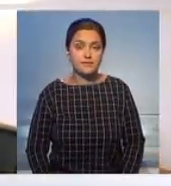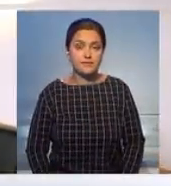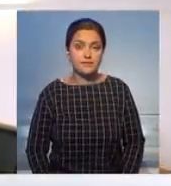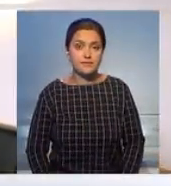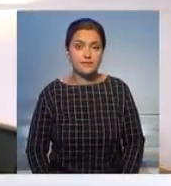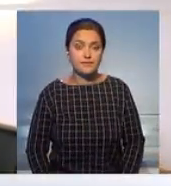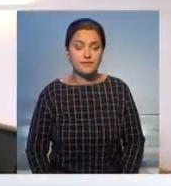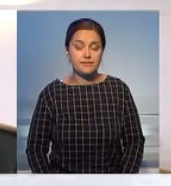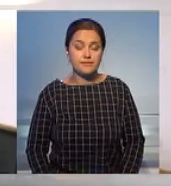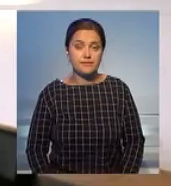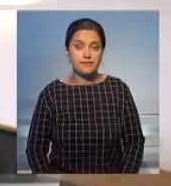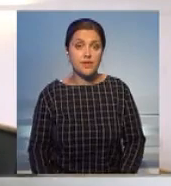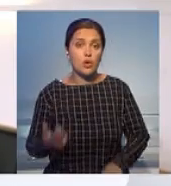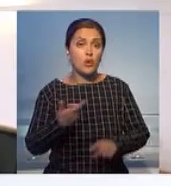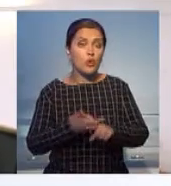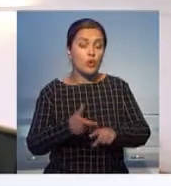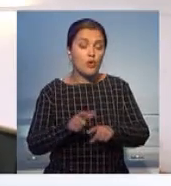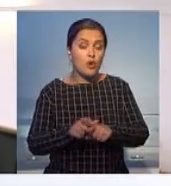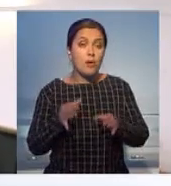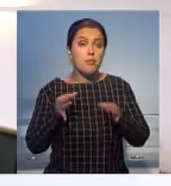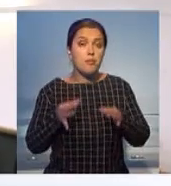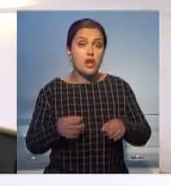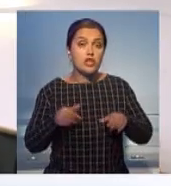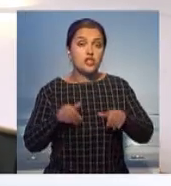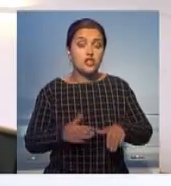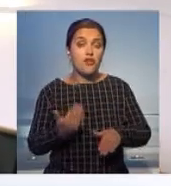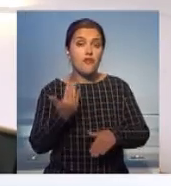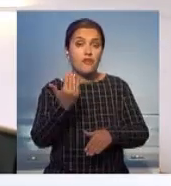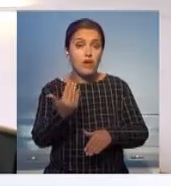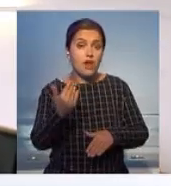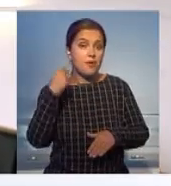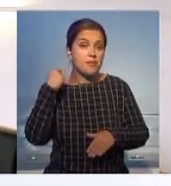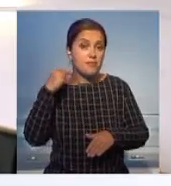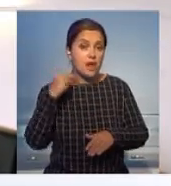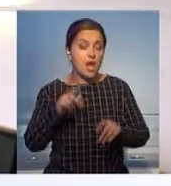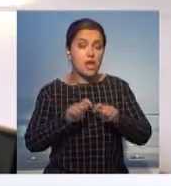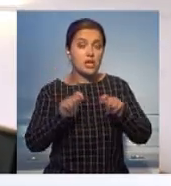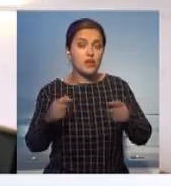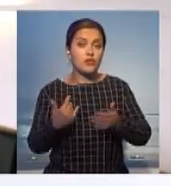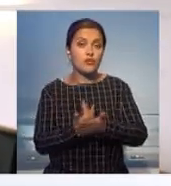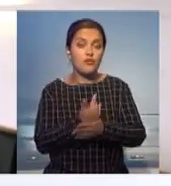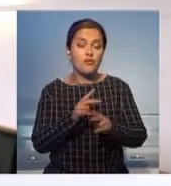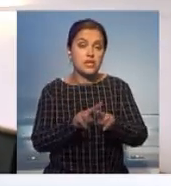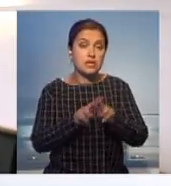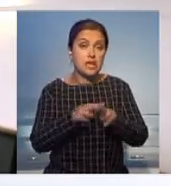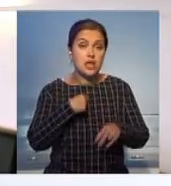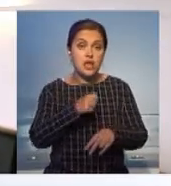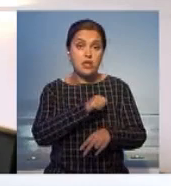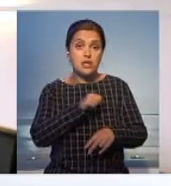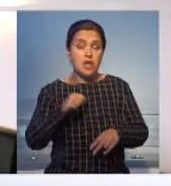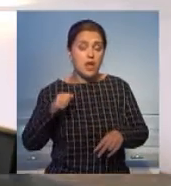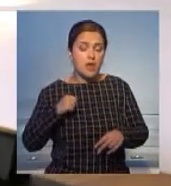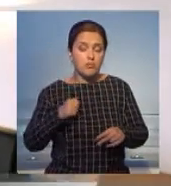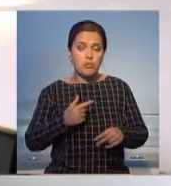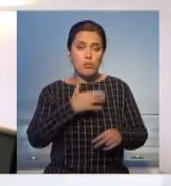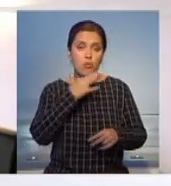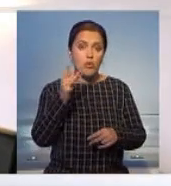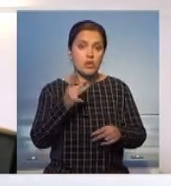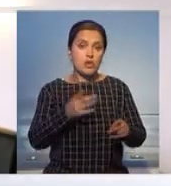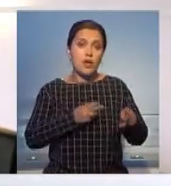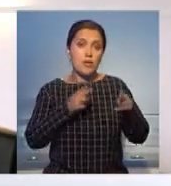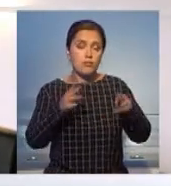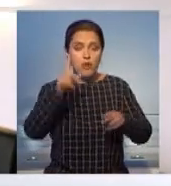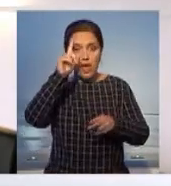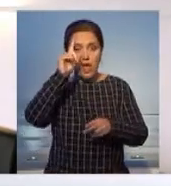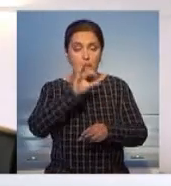Я считаю, это было очень правильное решение вашего президента создать новую столицу. Я сам не раз был в Астане и хорошо